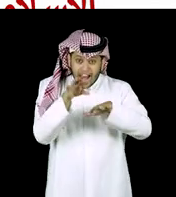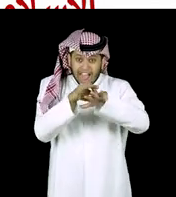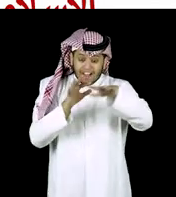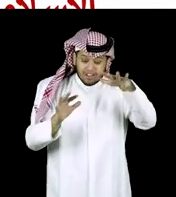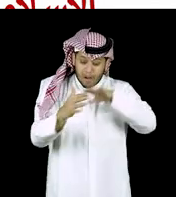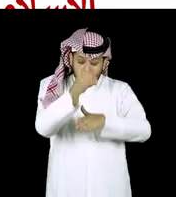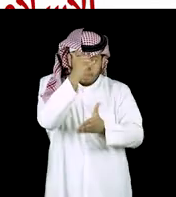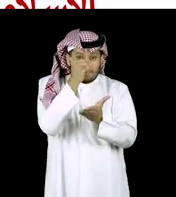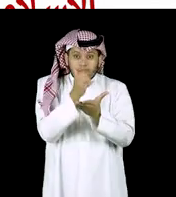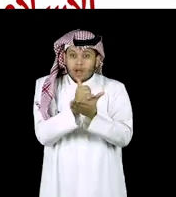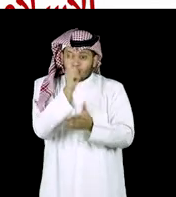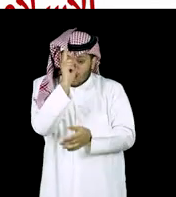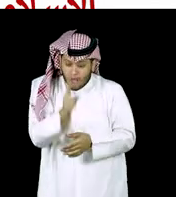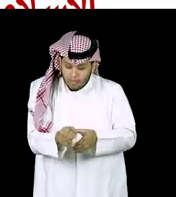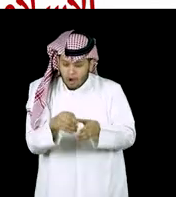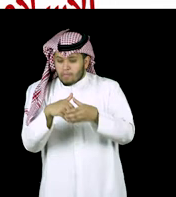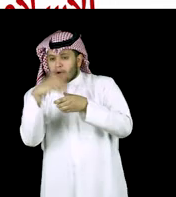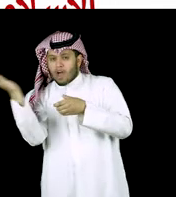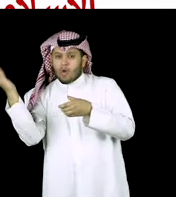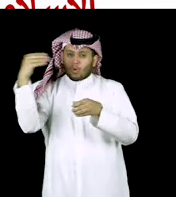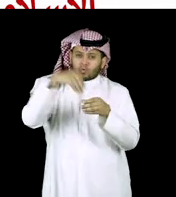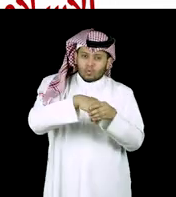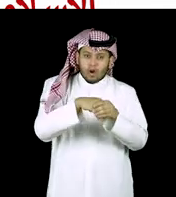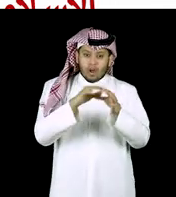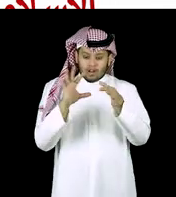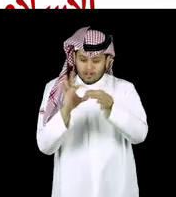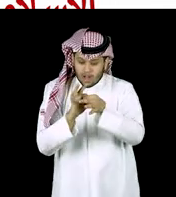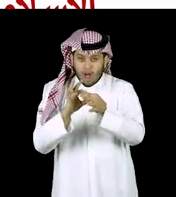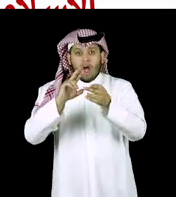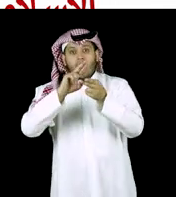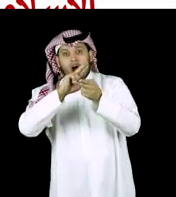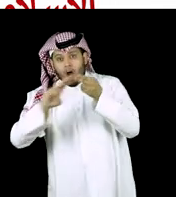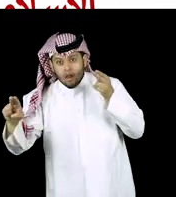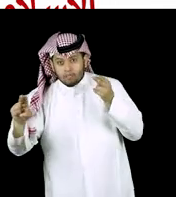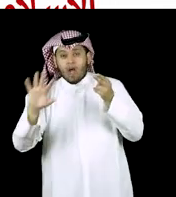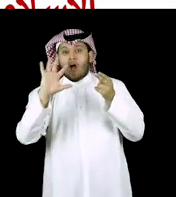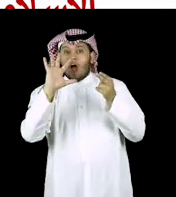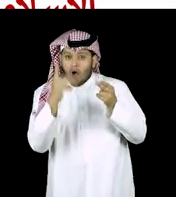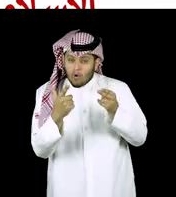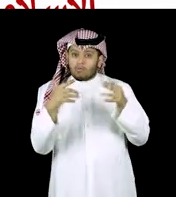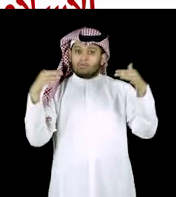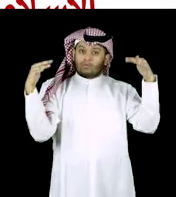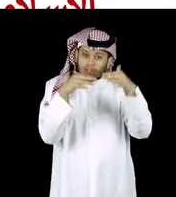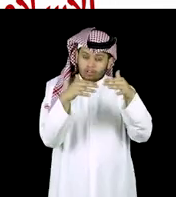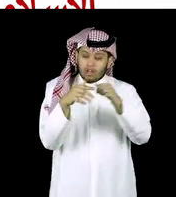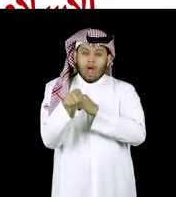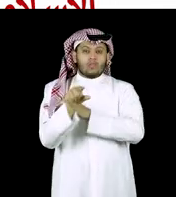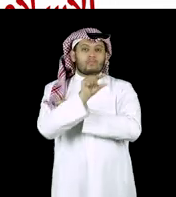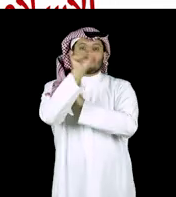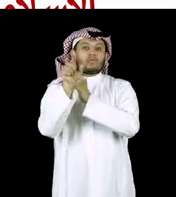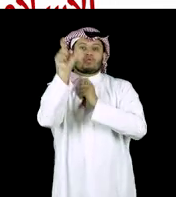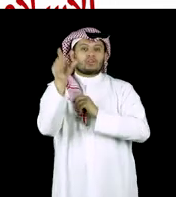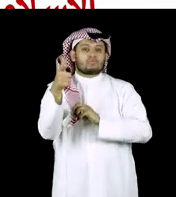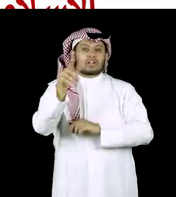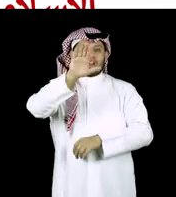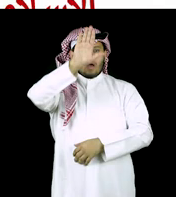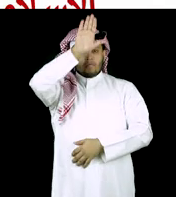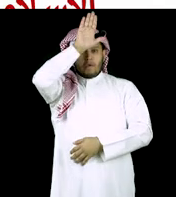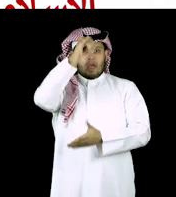يقوم على تنظيم شؤونها في الداخل والخارج، في السلم والحرب، هيئة حاكمة وفق نظام